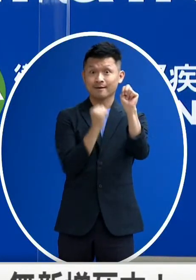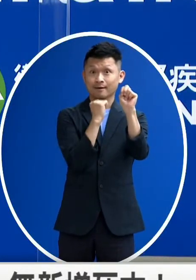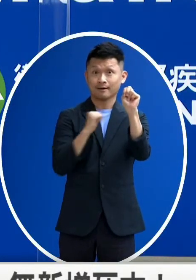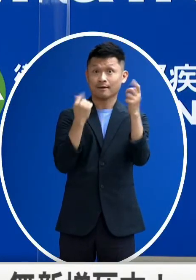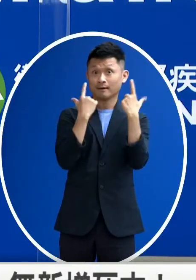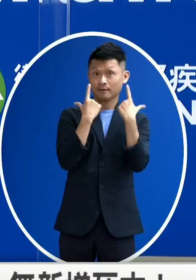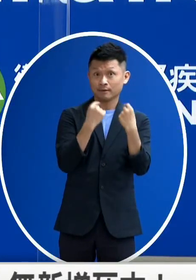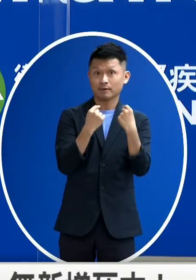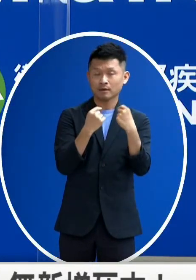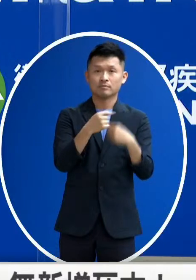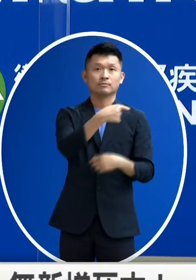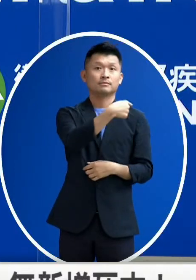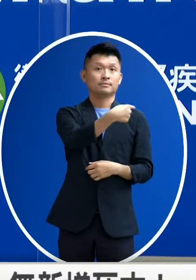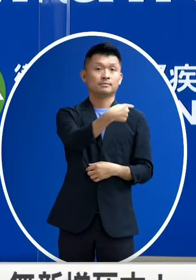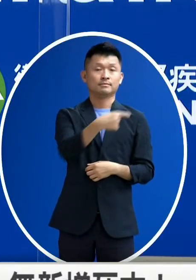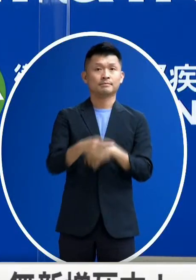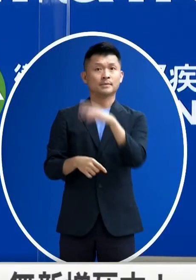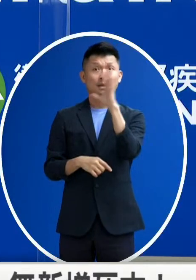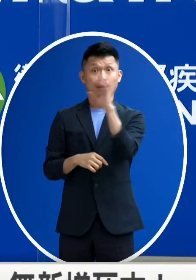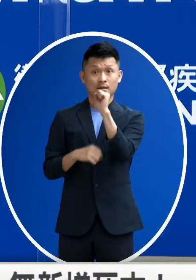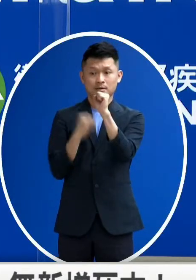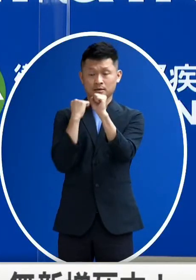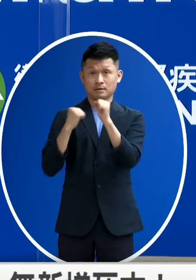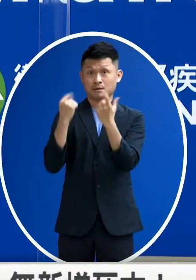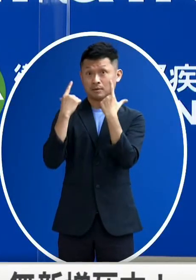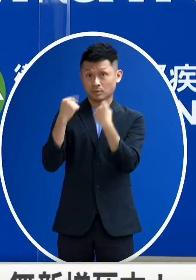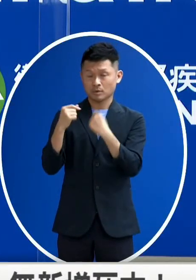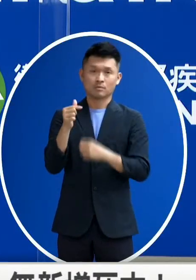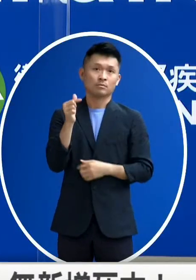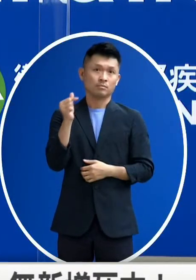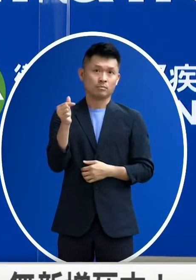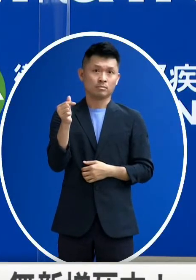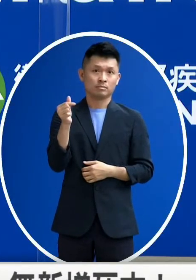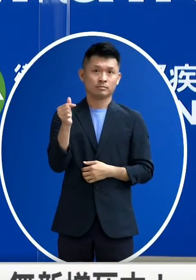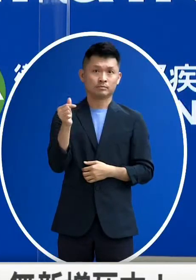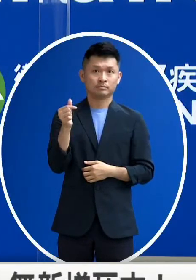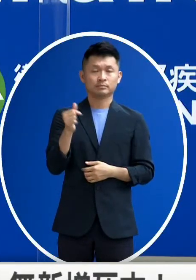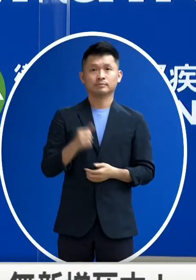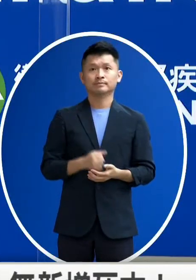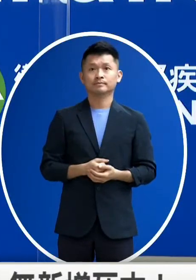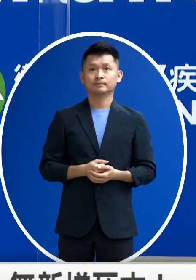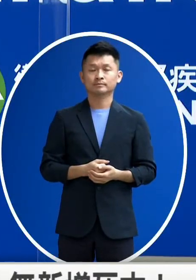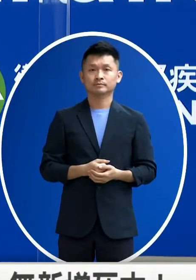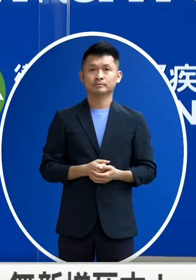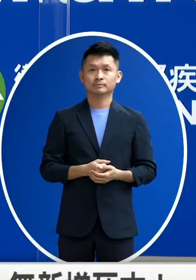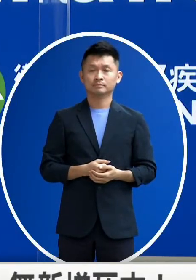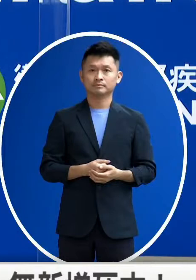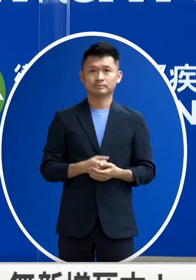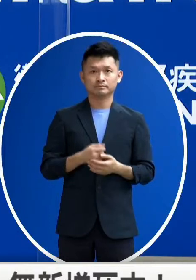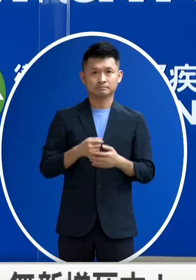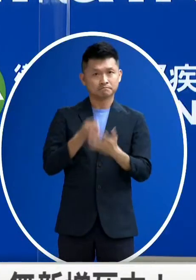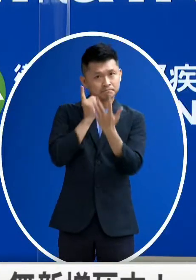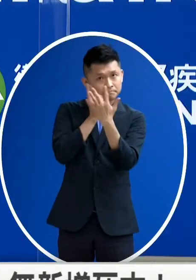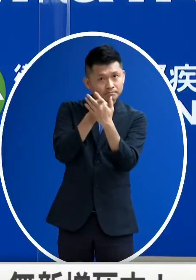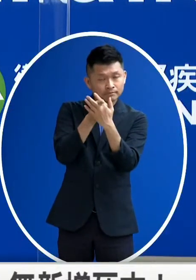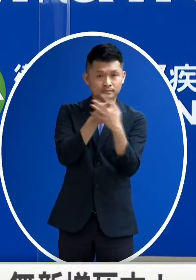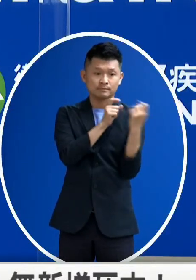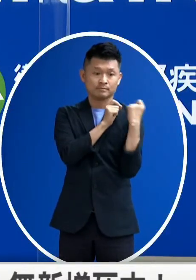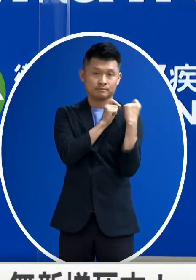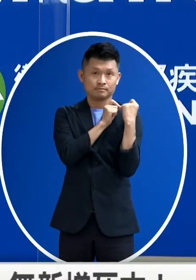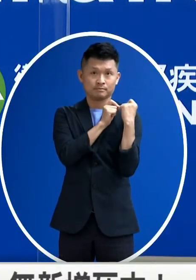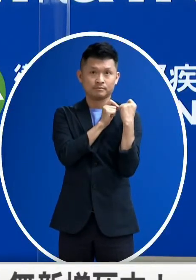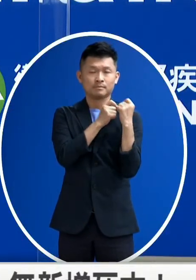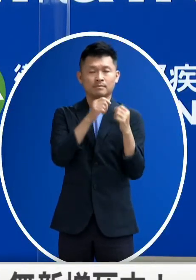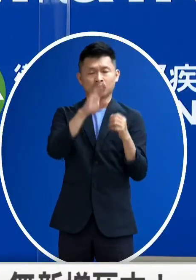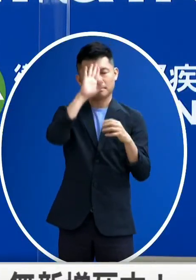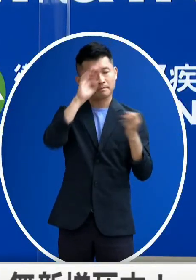N抗原的部分是阴性，那 S 抗原的部分是阳性所以看起来是刚感染